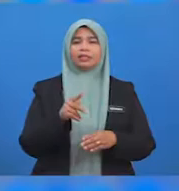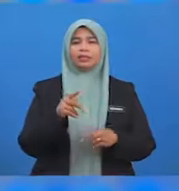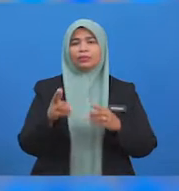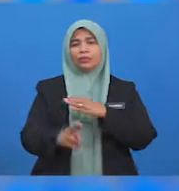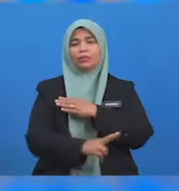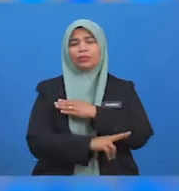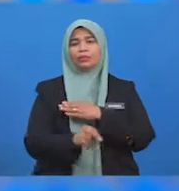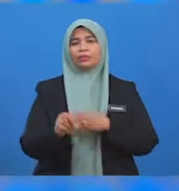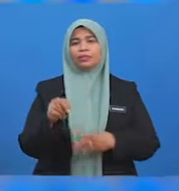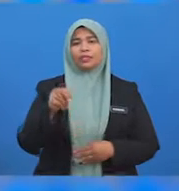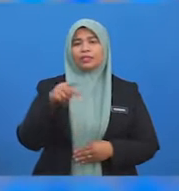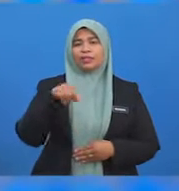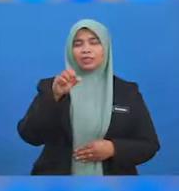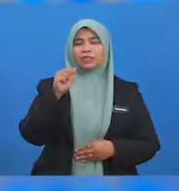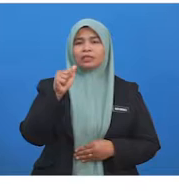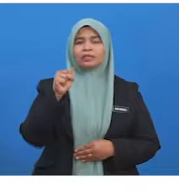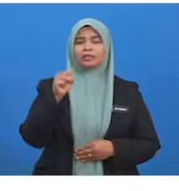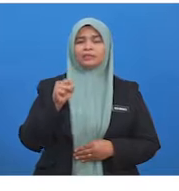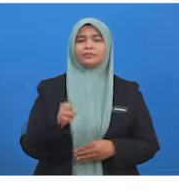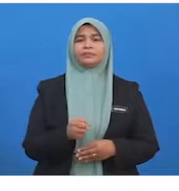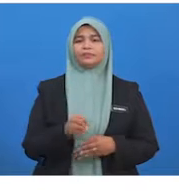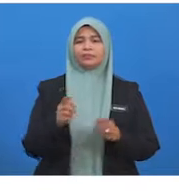juga. Sebagai contoh,